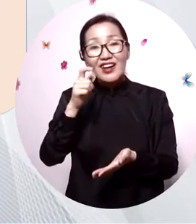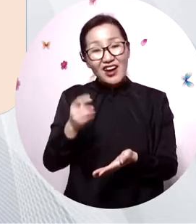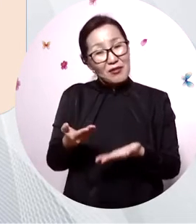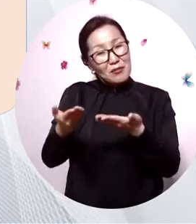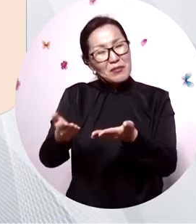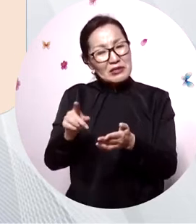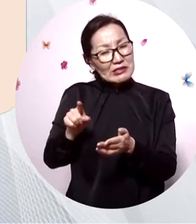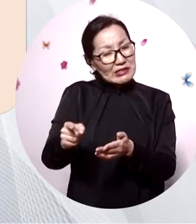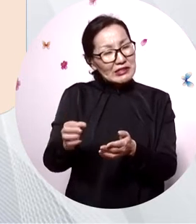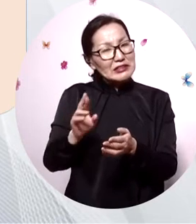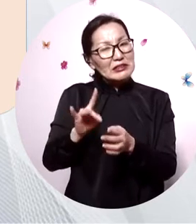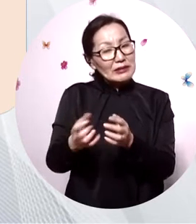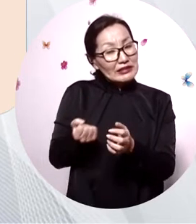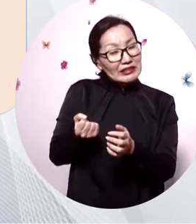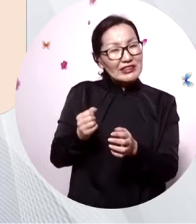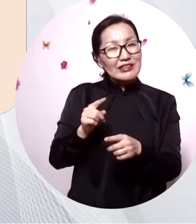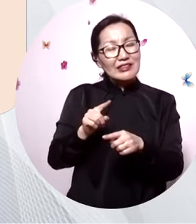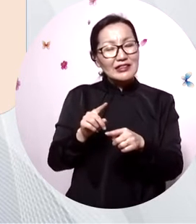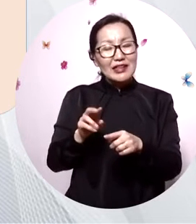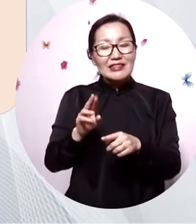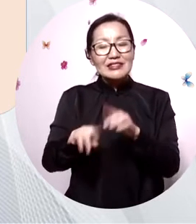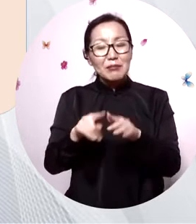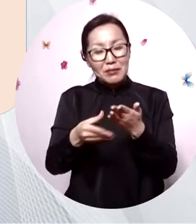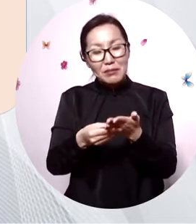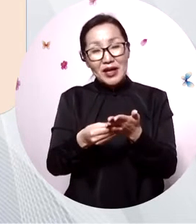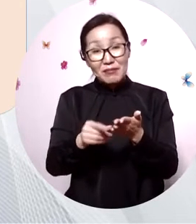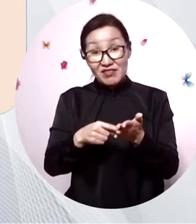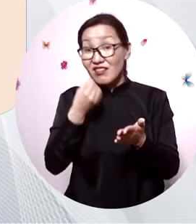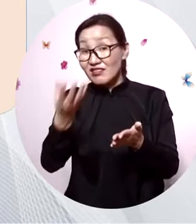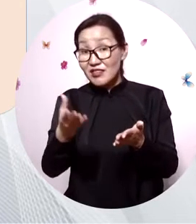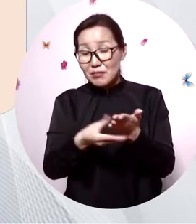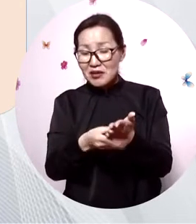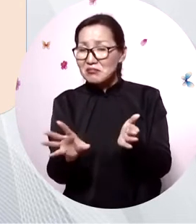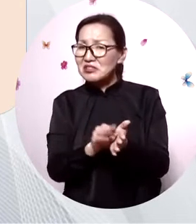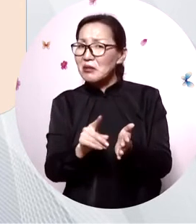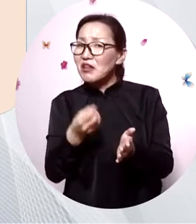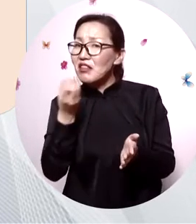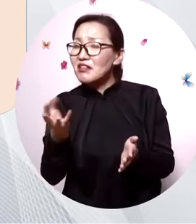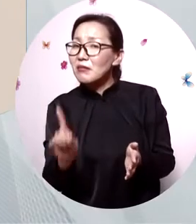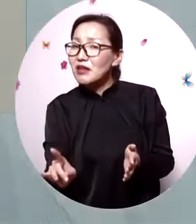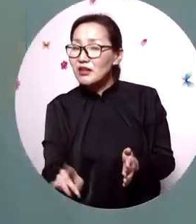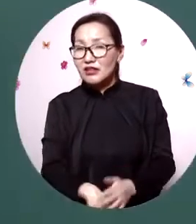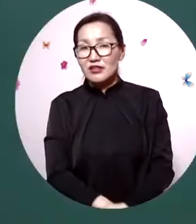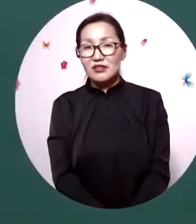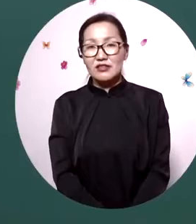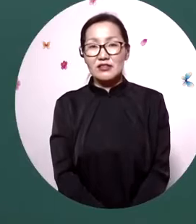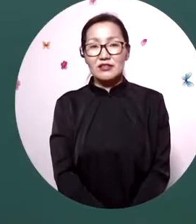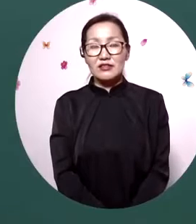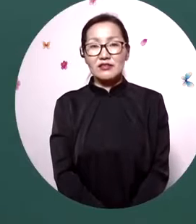ямар баримт хэрэглэсэн бэ? Батыг ятгахдаа ямар баримт хэрэглэсэн бэ? За жоохон бодороо манай хүүхдүүд.